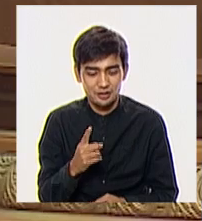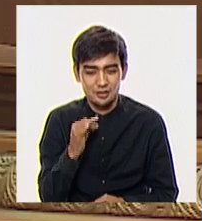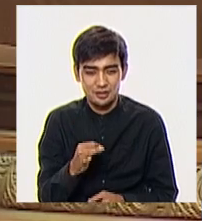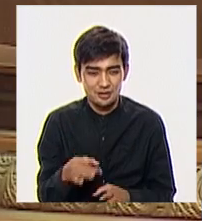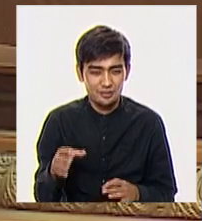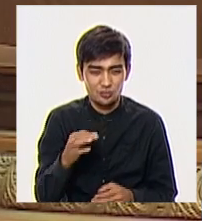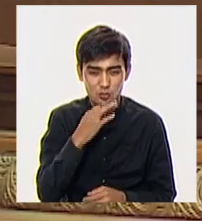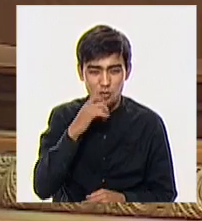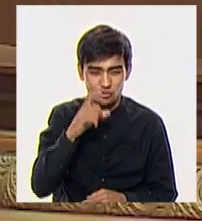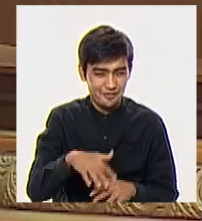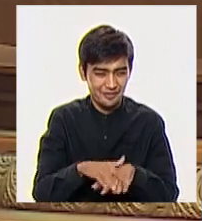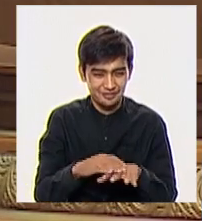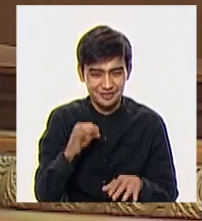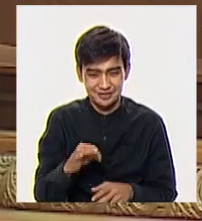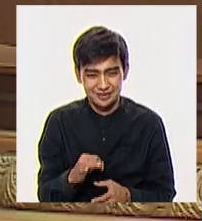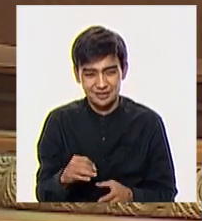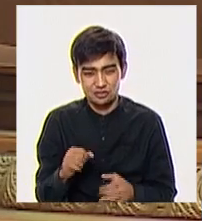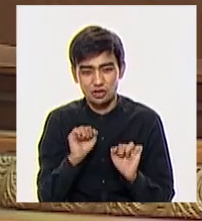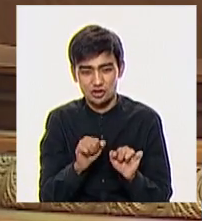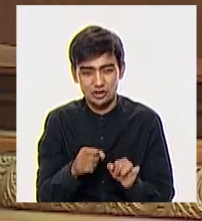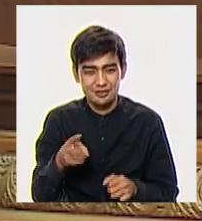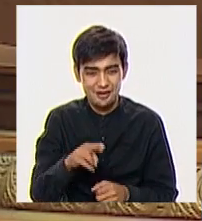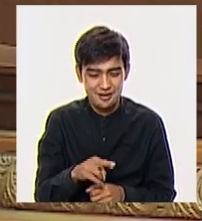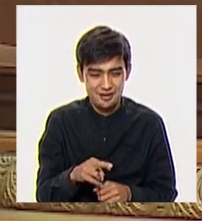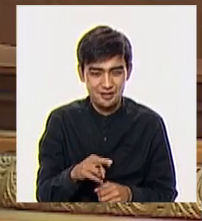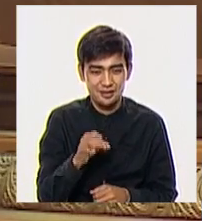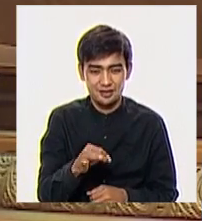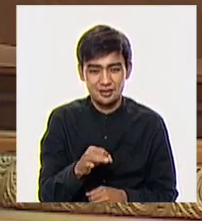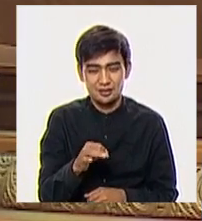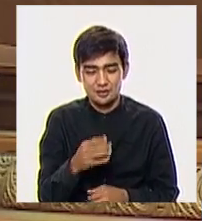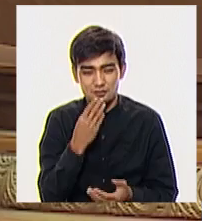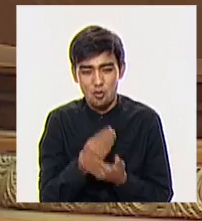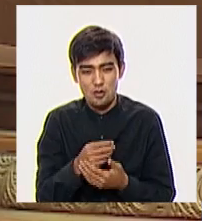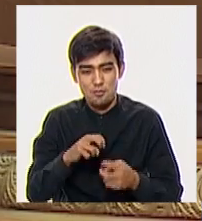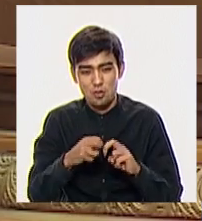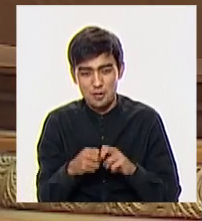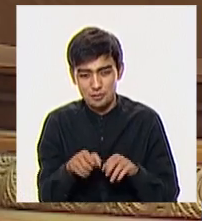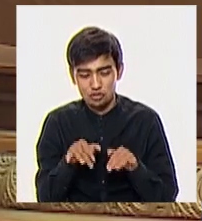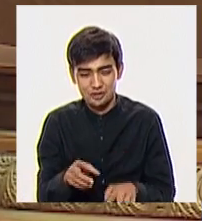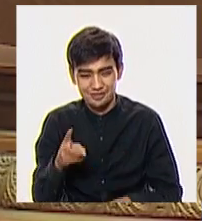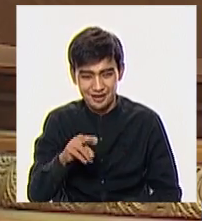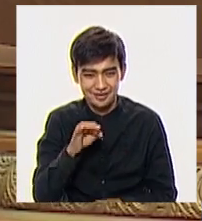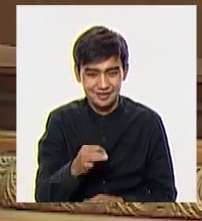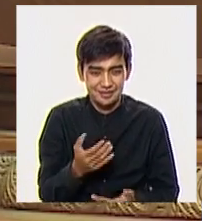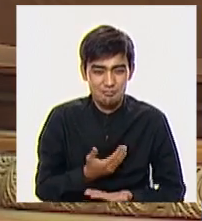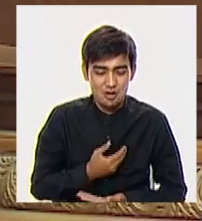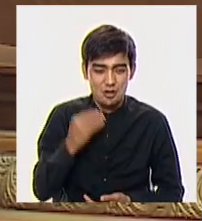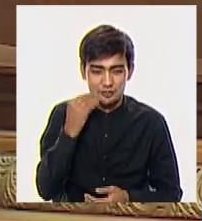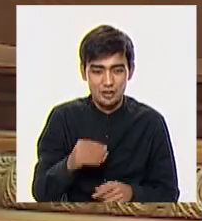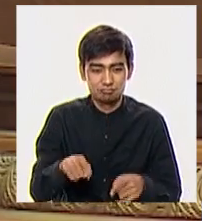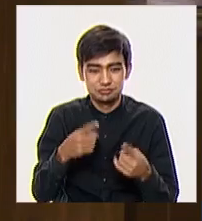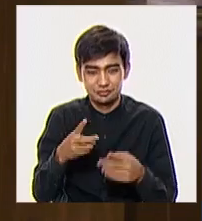әрбір азаматты әлеуметтік жағынан қорғауға, азаматтардың өзекті проблемаларын шешуге өмір сапасын